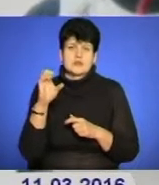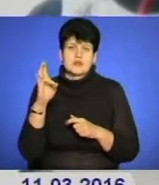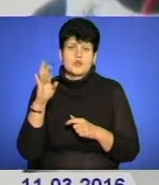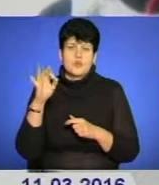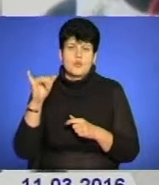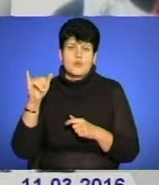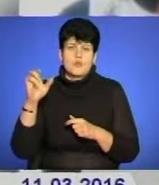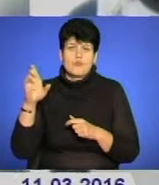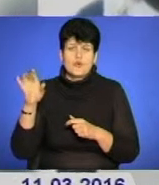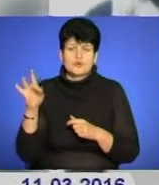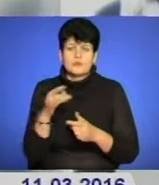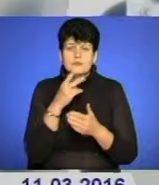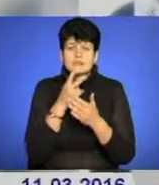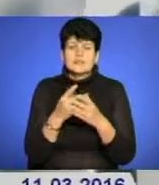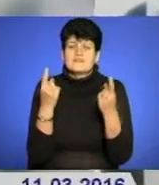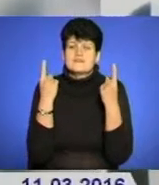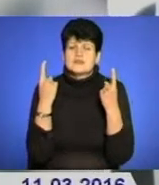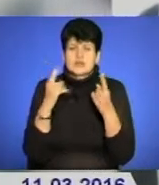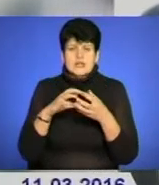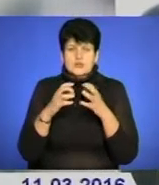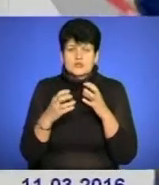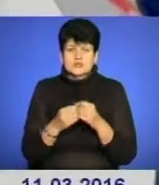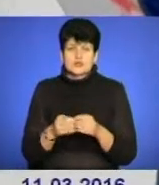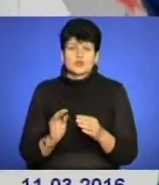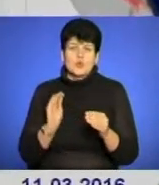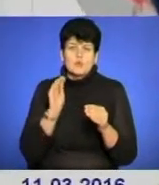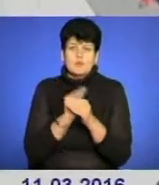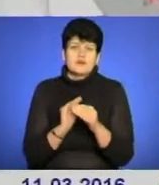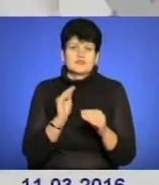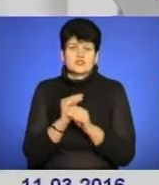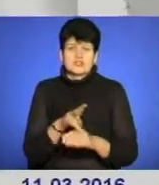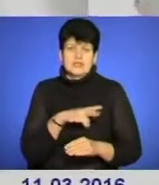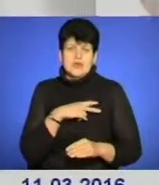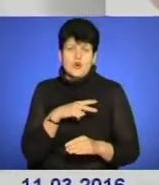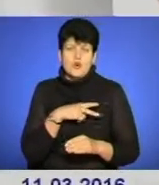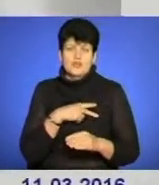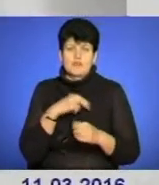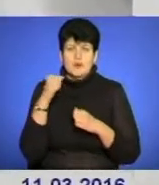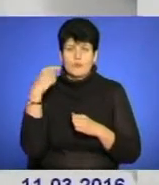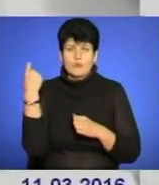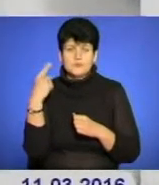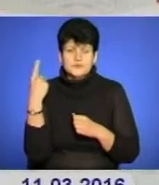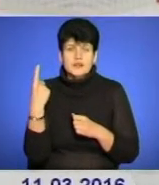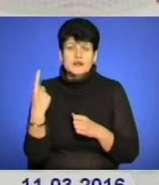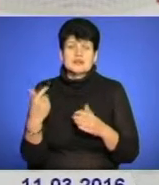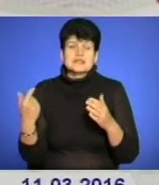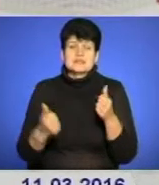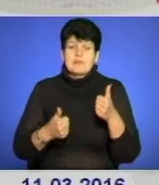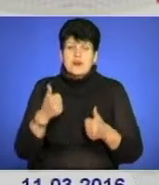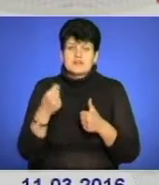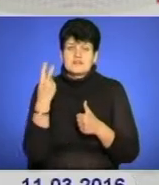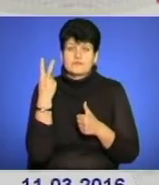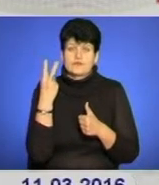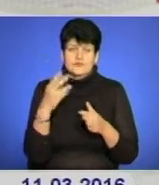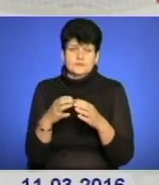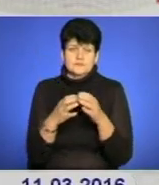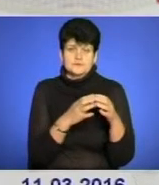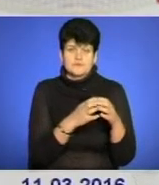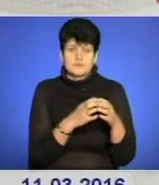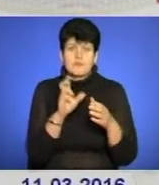вкотре показали високі результати, доплюсувавши нагороди в спортивну скарбницю перемог області. Змагалися сноубордисти у двох дисциплінах